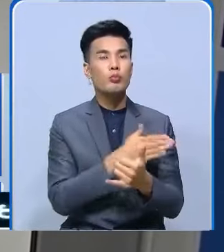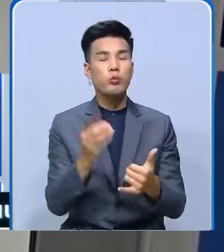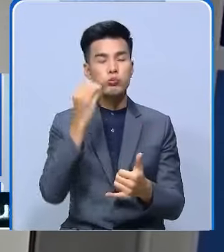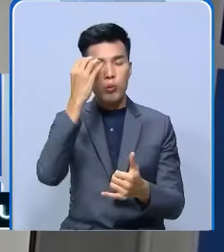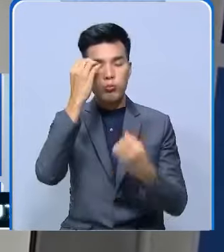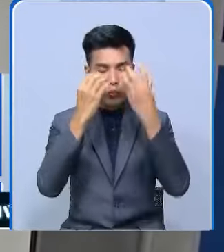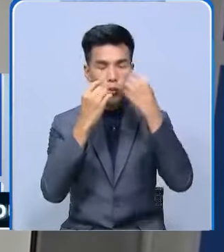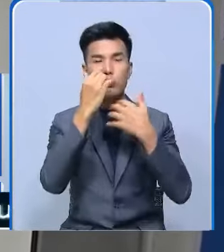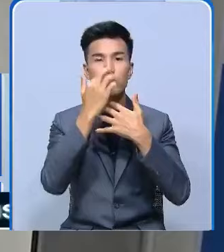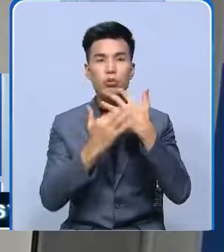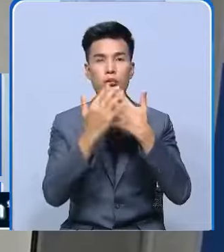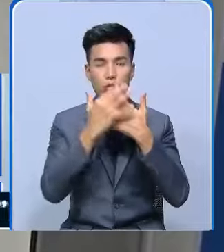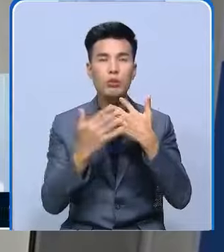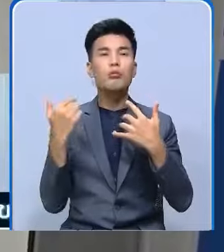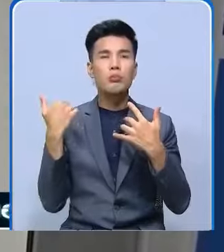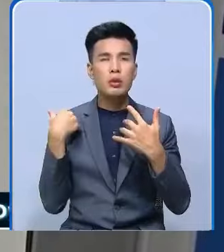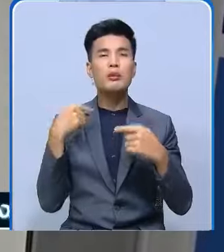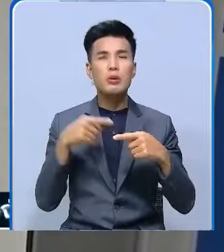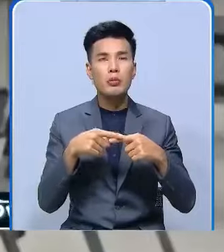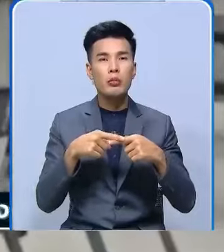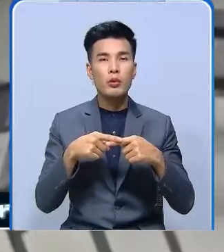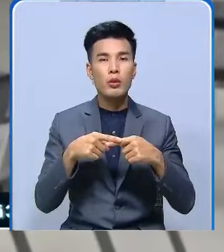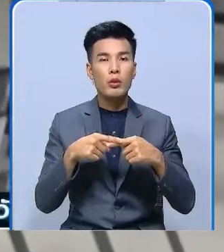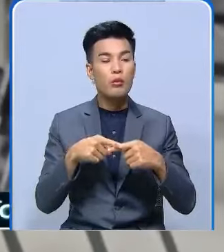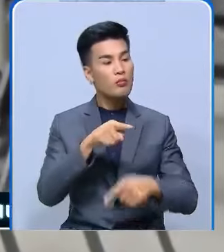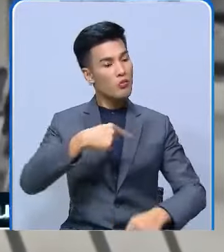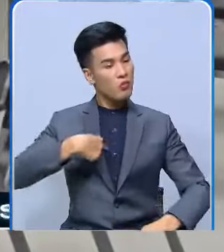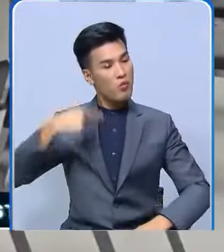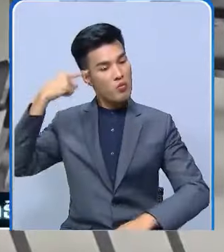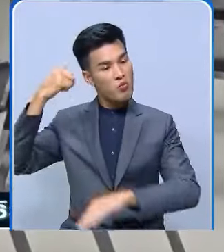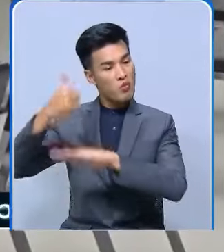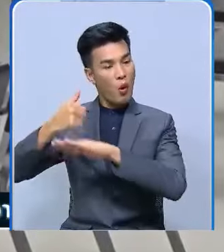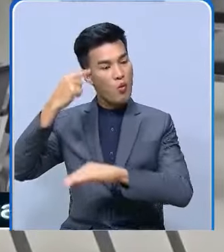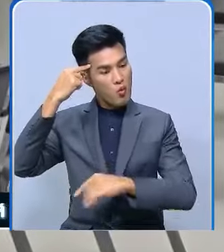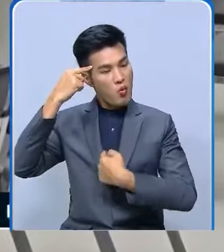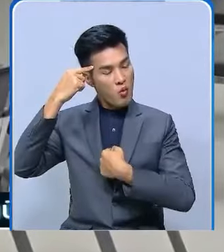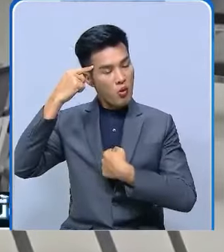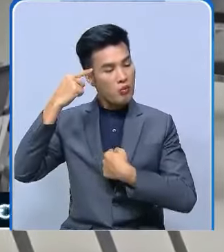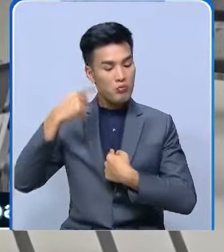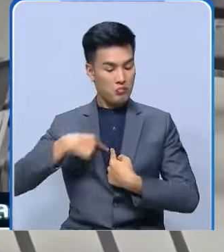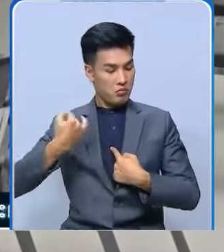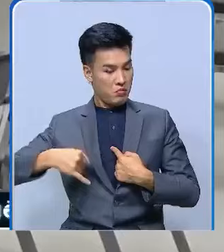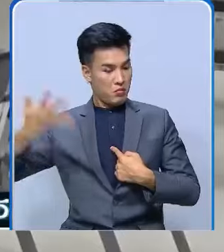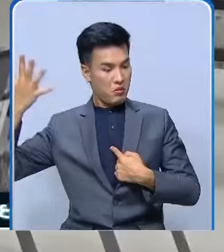มอยู่อย่างนั้นเลือดก็ออกเพราะถูกทำร้ายร่างกายแต่เขาบอกเขารู้จักคนใหญ่คนโตเอาผิดเขาไม่ได้หรอก